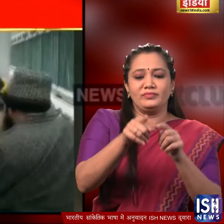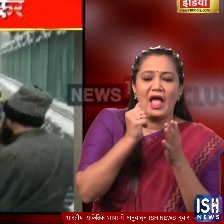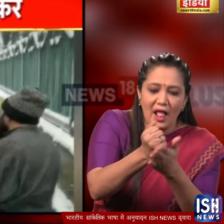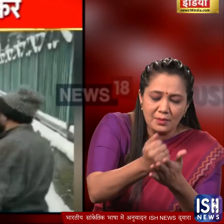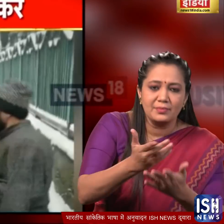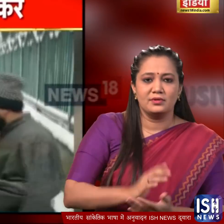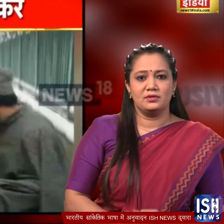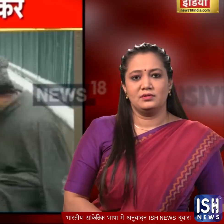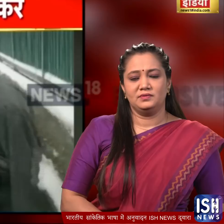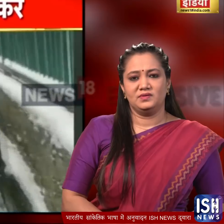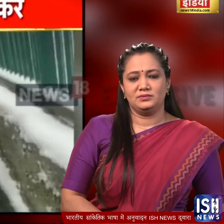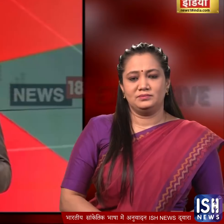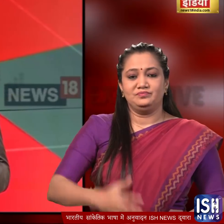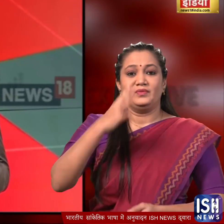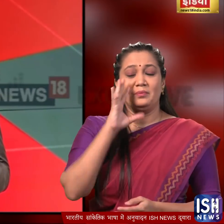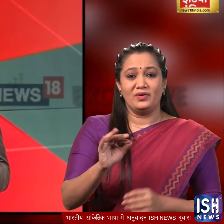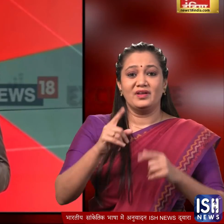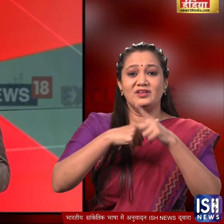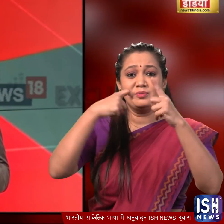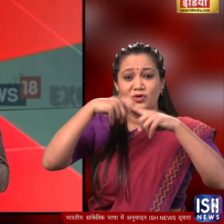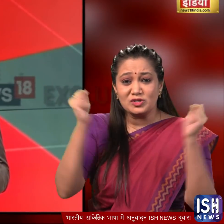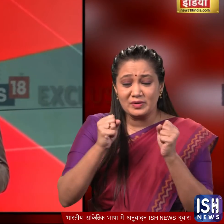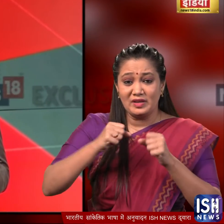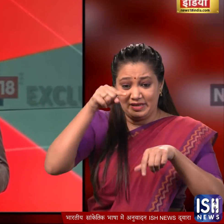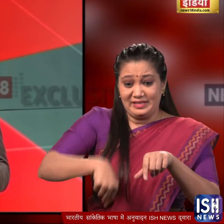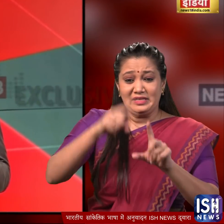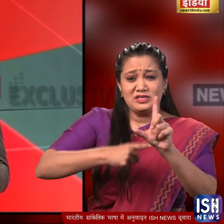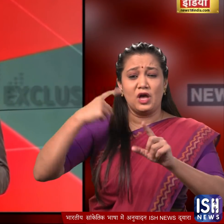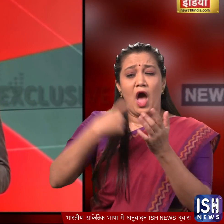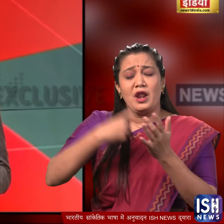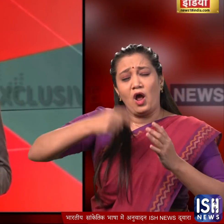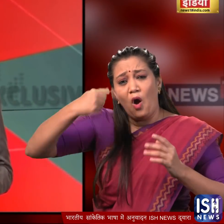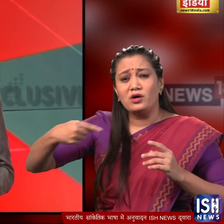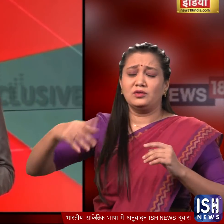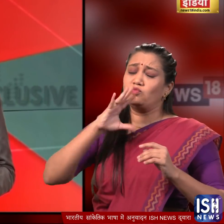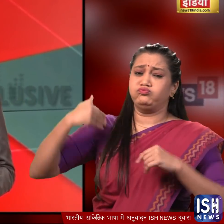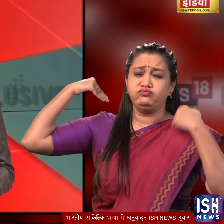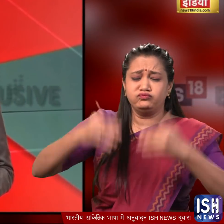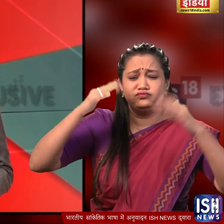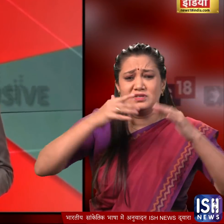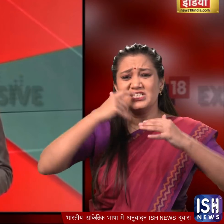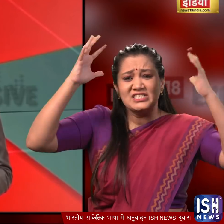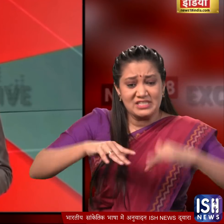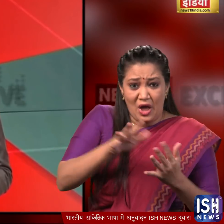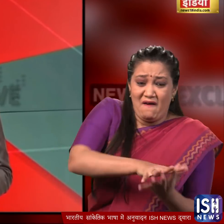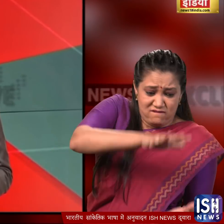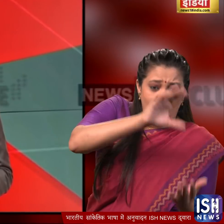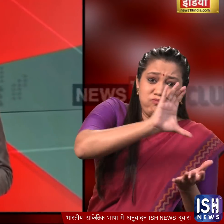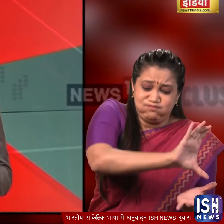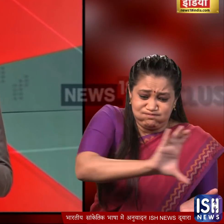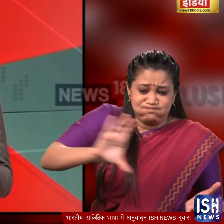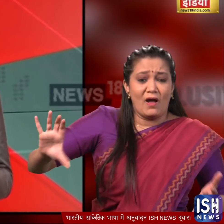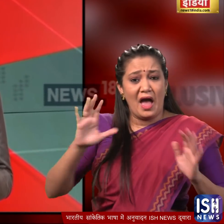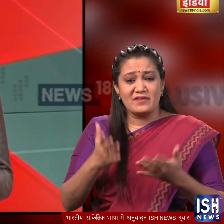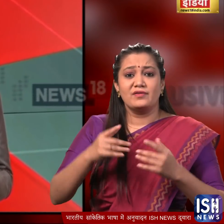हुए उस आदमी को संभाला। सौभाग्य की एक बात यह कि जम्मू कश्मीर में इस साल रिकॉर्ड बर्फबारी हुई है। अभी सड़कों के किनारे बर्फ की मोटी परत जमा